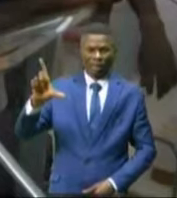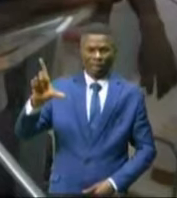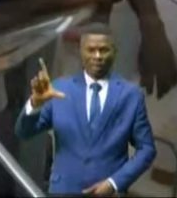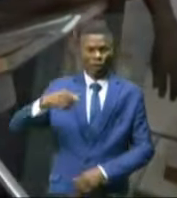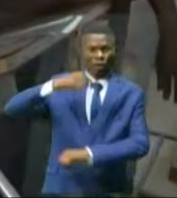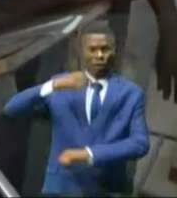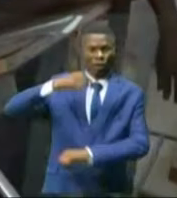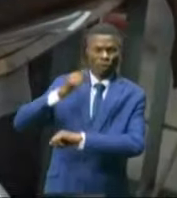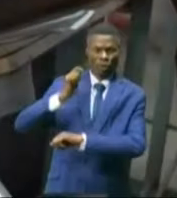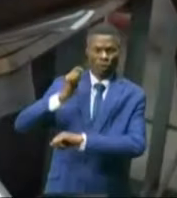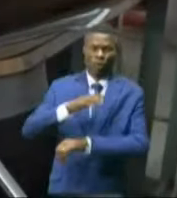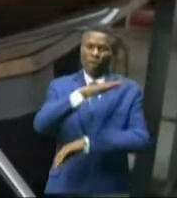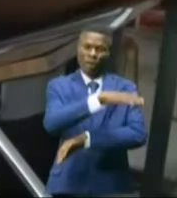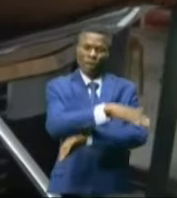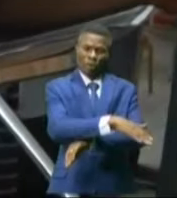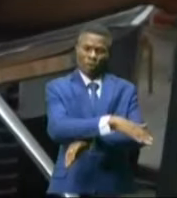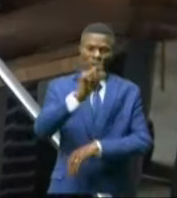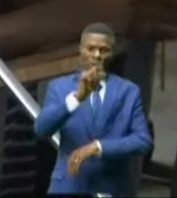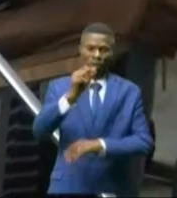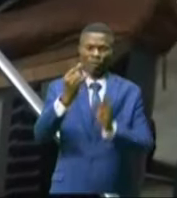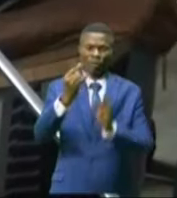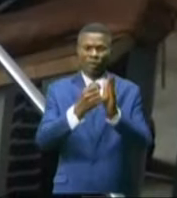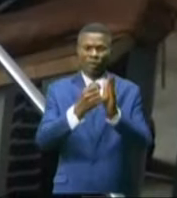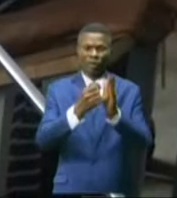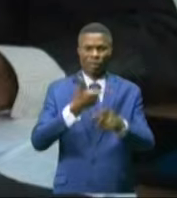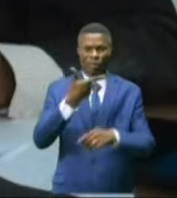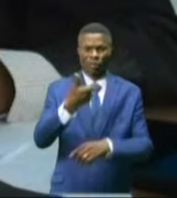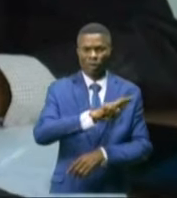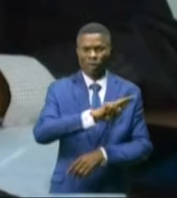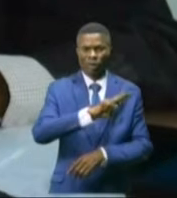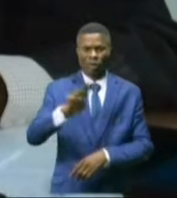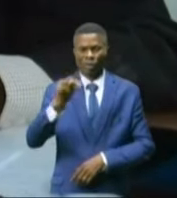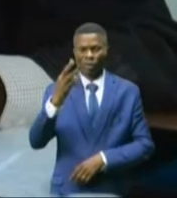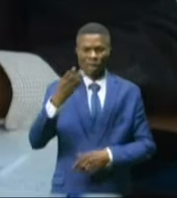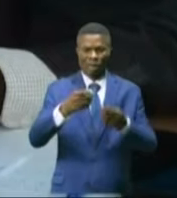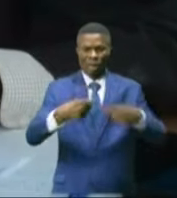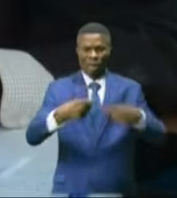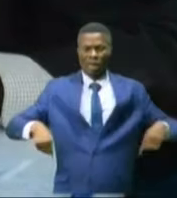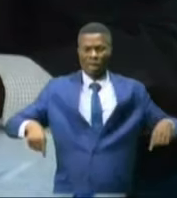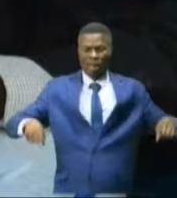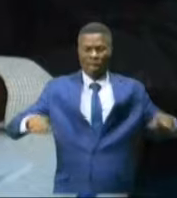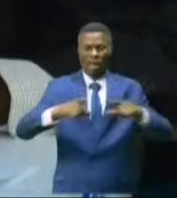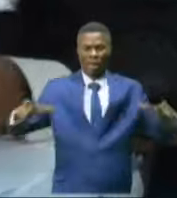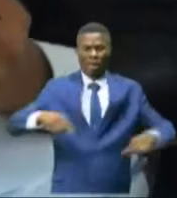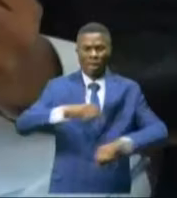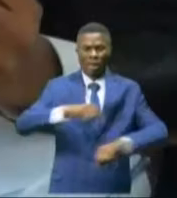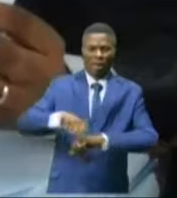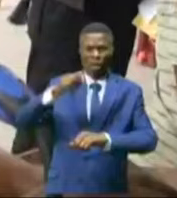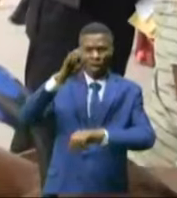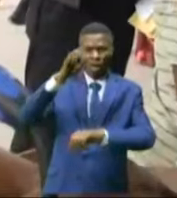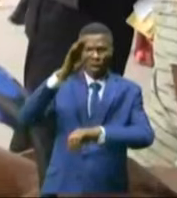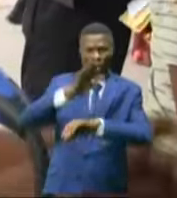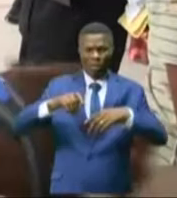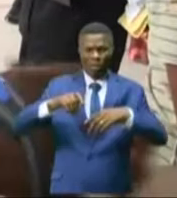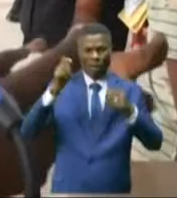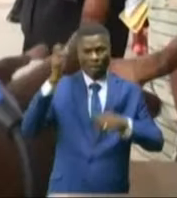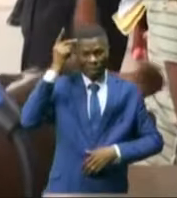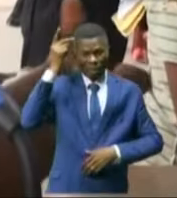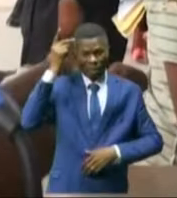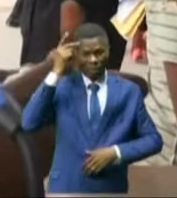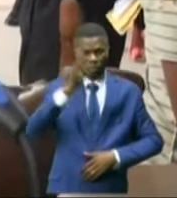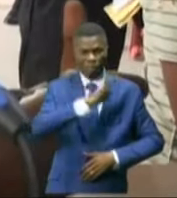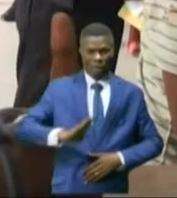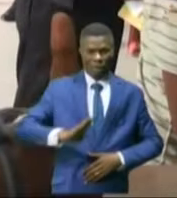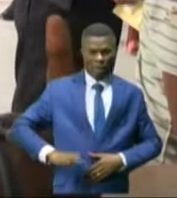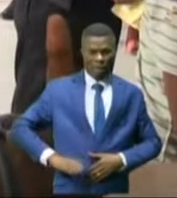jugés dans la soirée des 6 février 24. La grande salle d'audience, la cour d'appel de Kinshasa, de